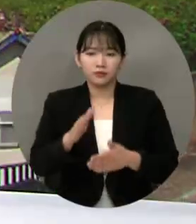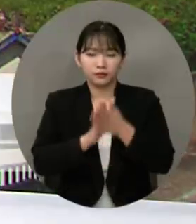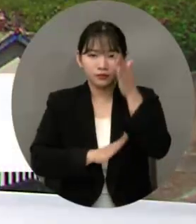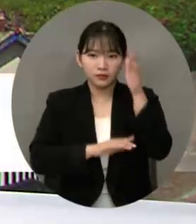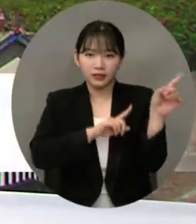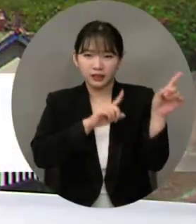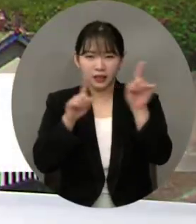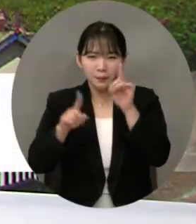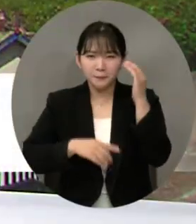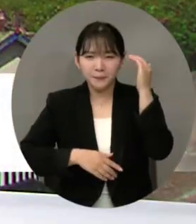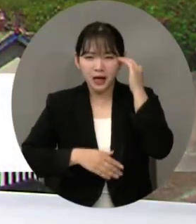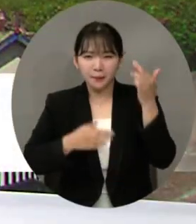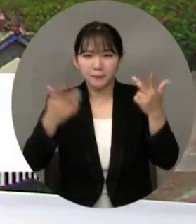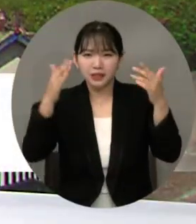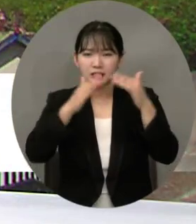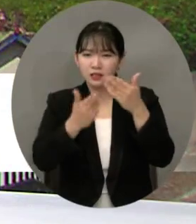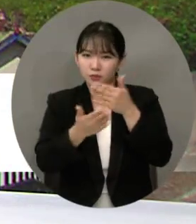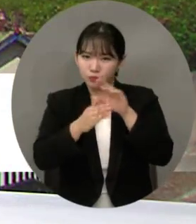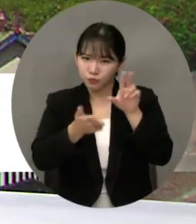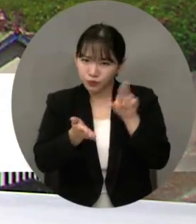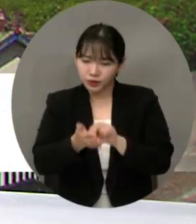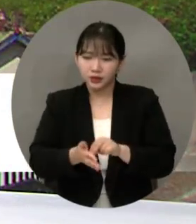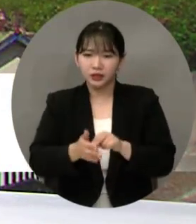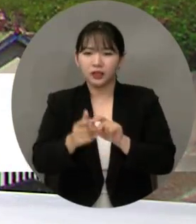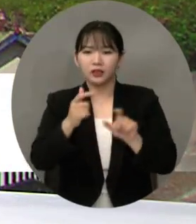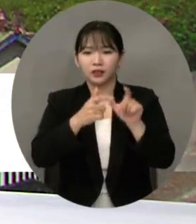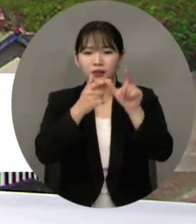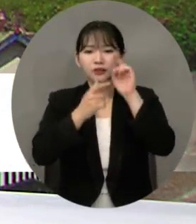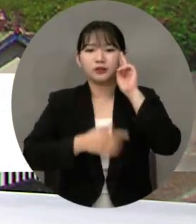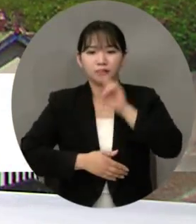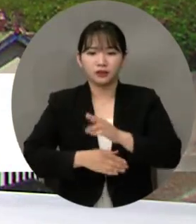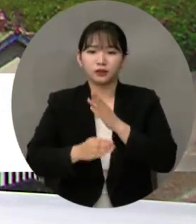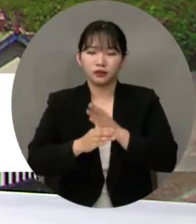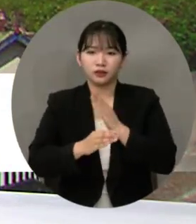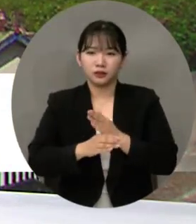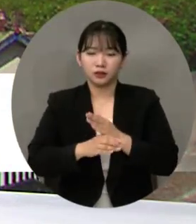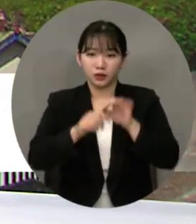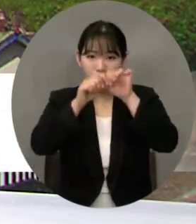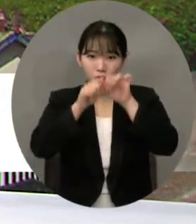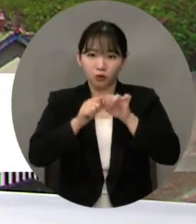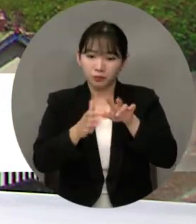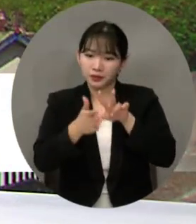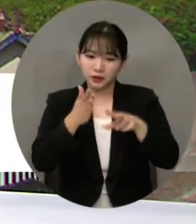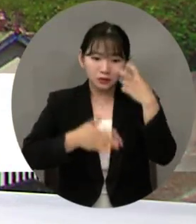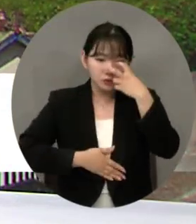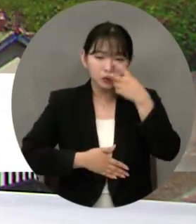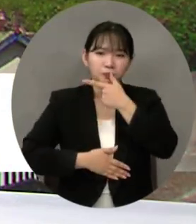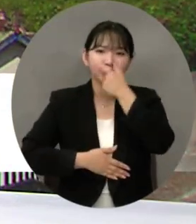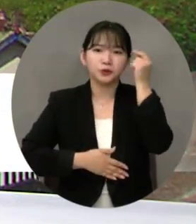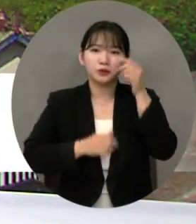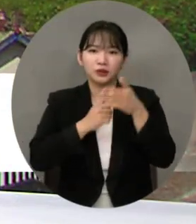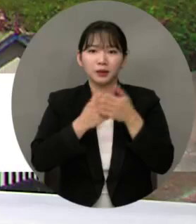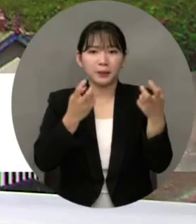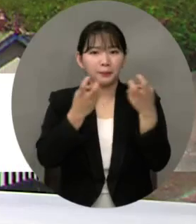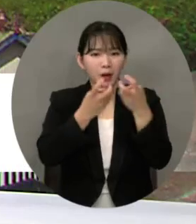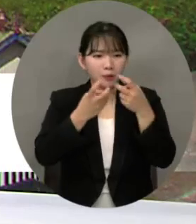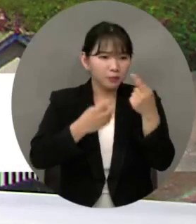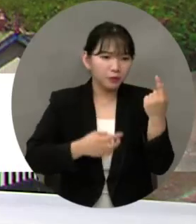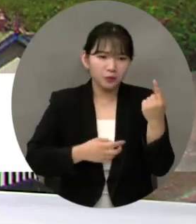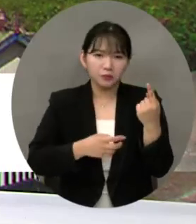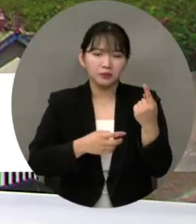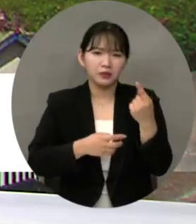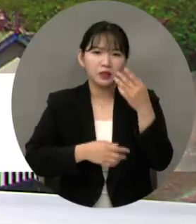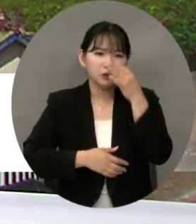도시재생의 발목을 잡는 빈집 문제는 해가 갈수록 심각해지고 있습니다. 구체적인 자료 조사가 미흡하다 보니 대책 또한 실효를